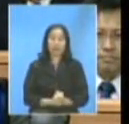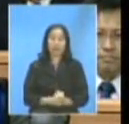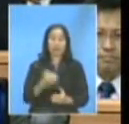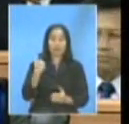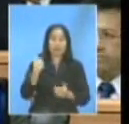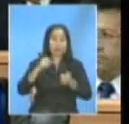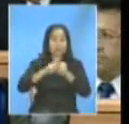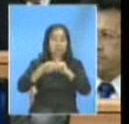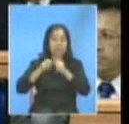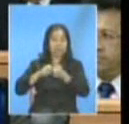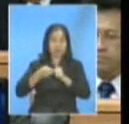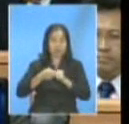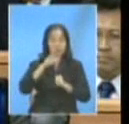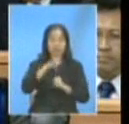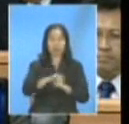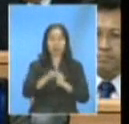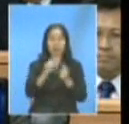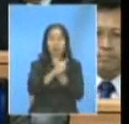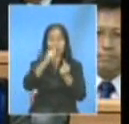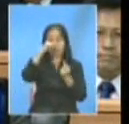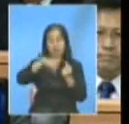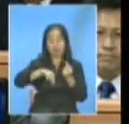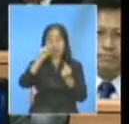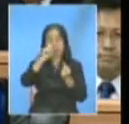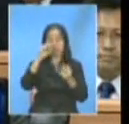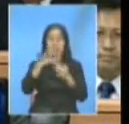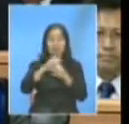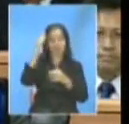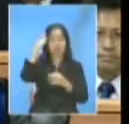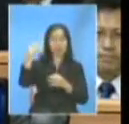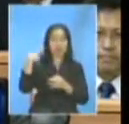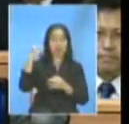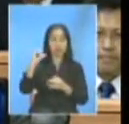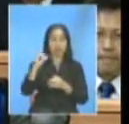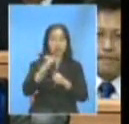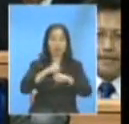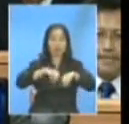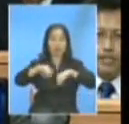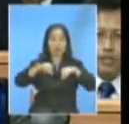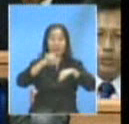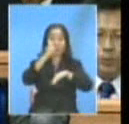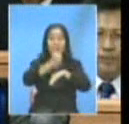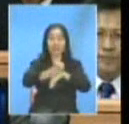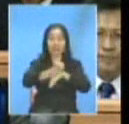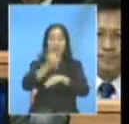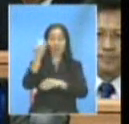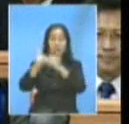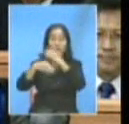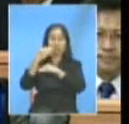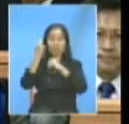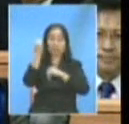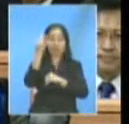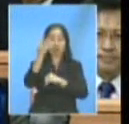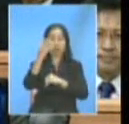หาของสังคมในประเทศนี้ว่ารัฐบาลภายใต้การนำของท่านนายกรัฐมนตรียิ่งลักษณ์วันนี้เนี่ยเป็นประวัติศาสตร์แห่งการทุจ